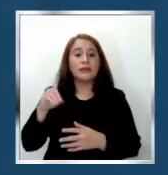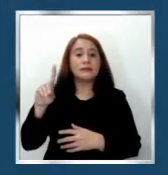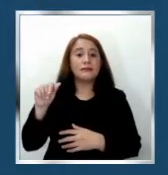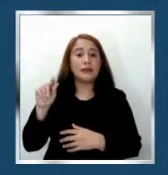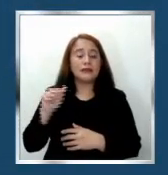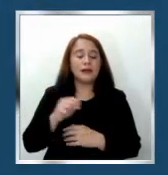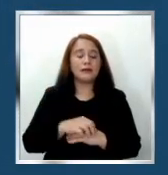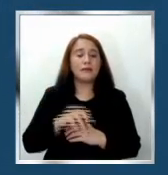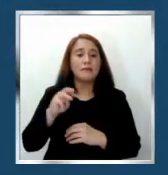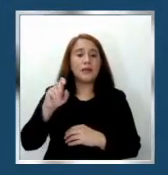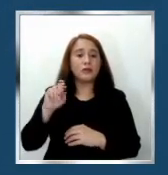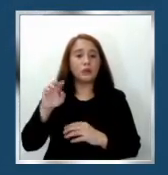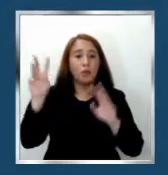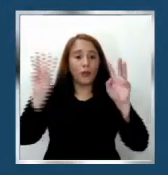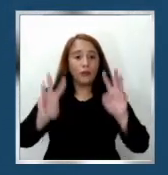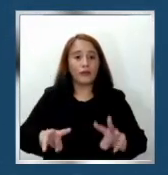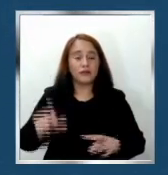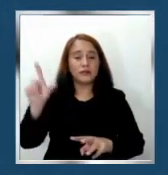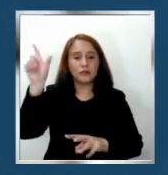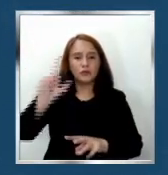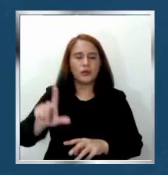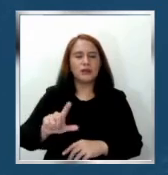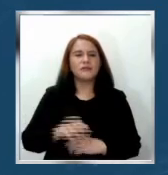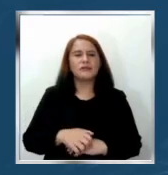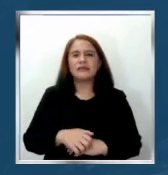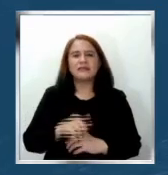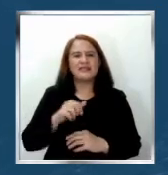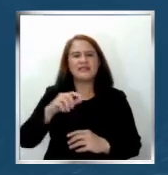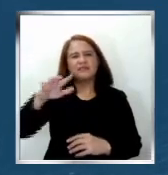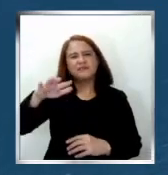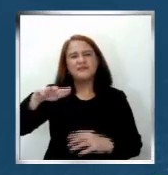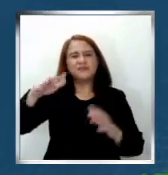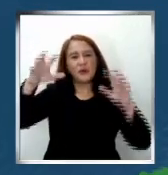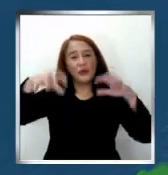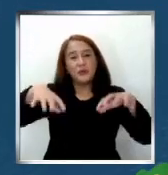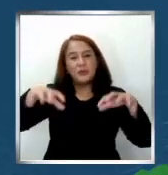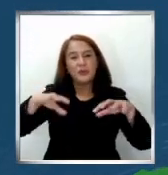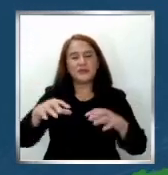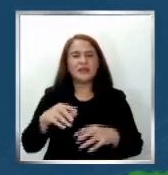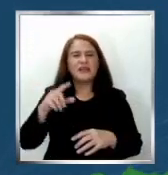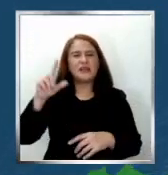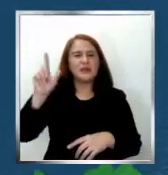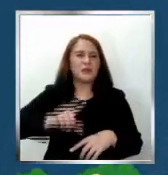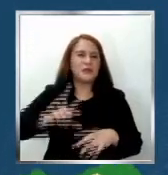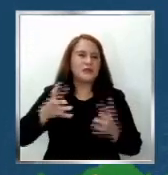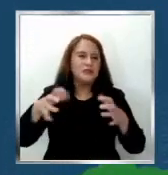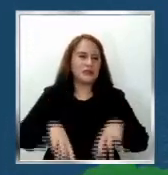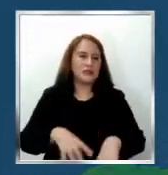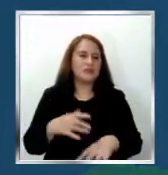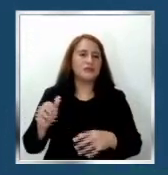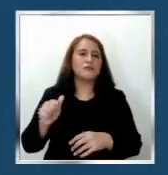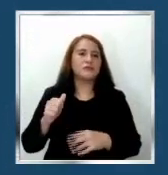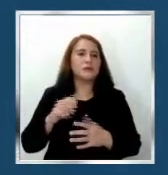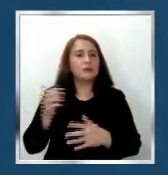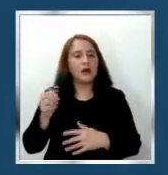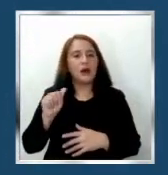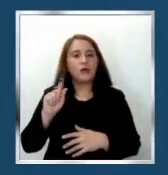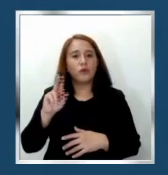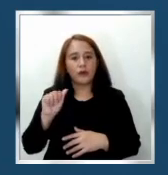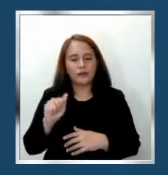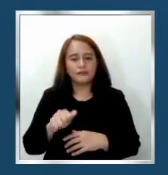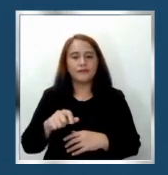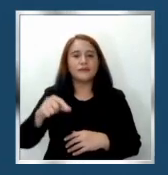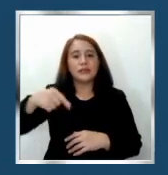sa Luzon, mababa ang tsansa ng ulan maghapon, maliban po dyan sa mga probinsya ng Aurora, Quezon, Mindoro